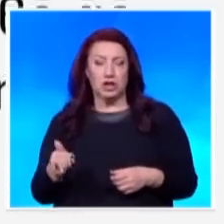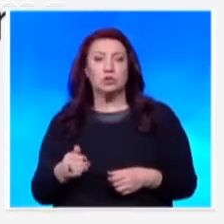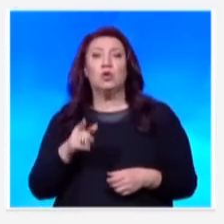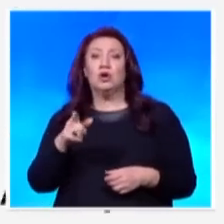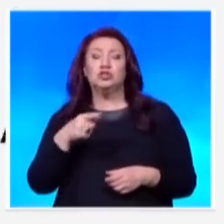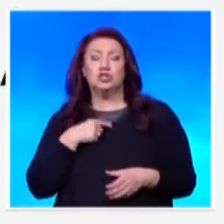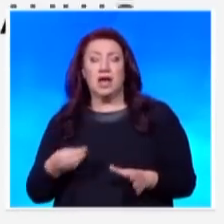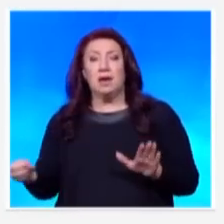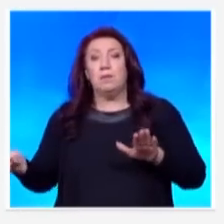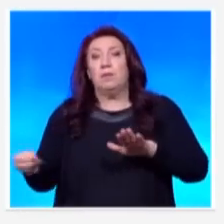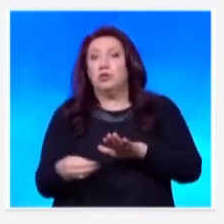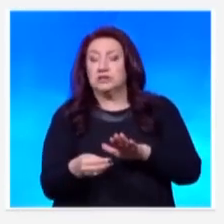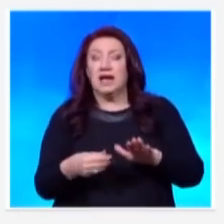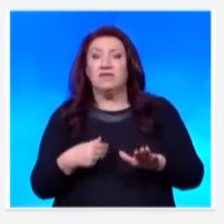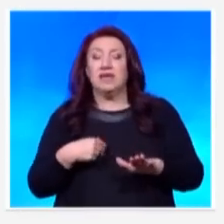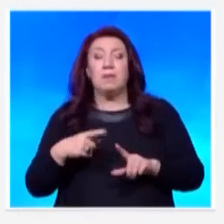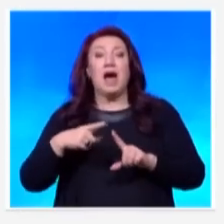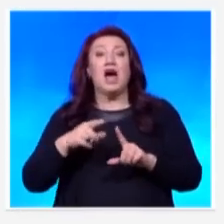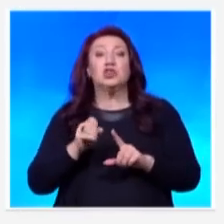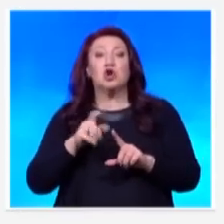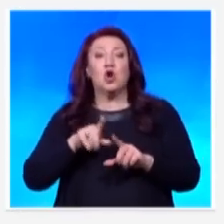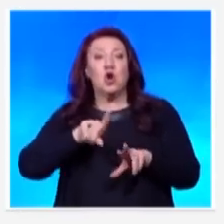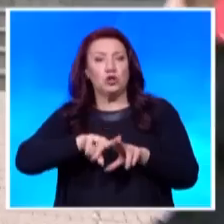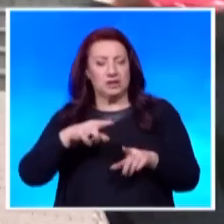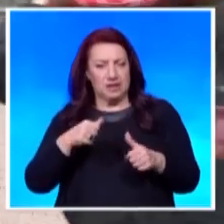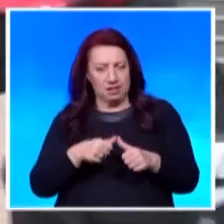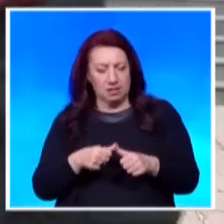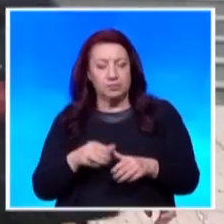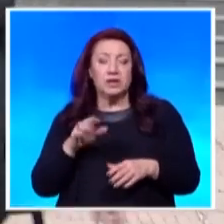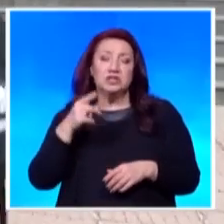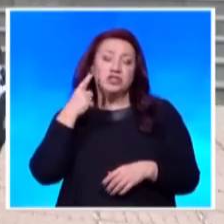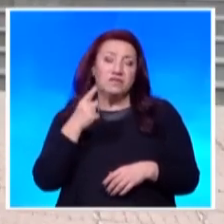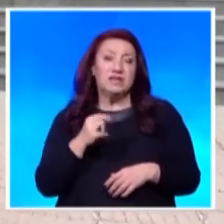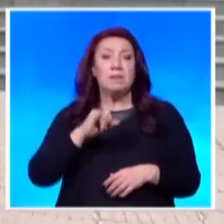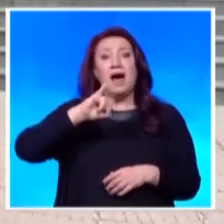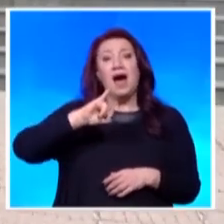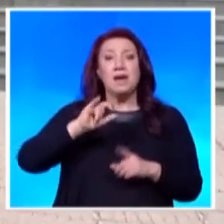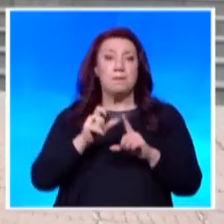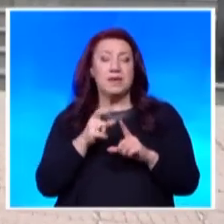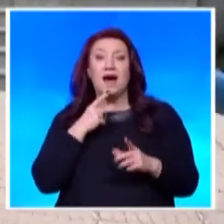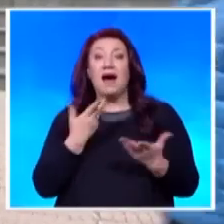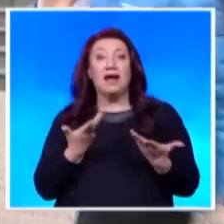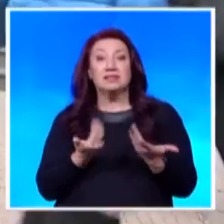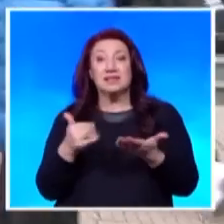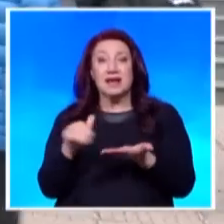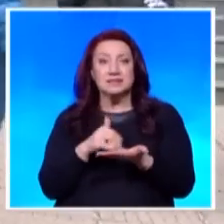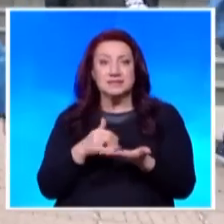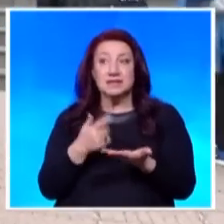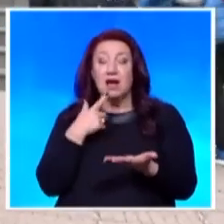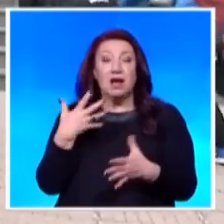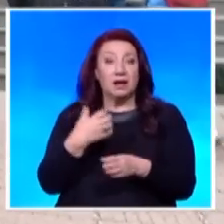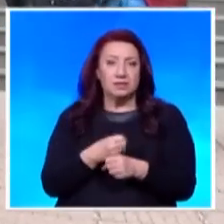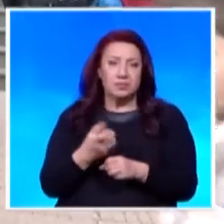уведомява за това нещо. Ще видим IP адреса откъде. Надявам се да го хванат. подозирам, че ще е от страна